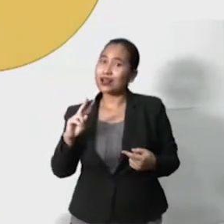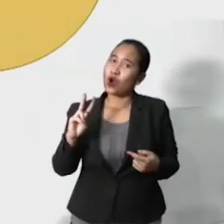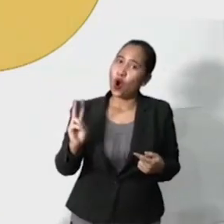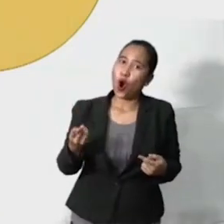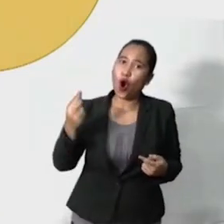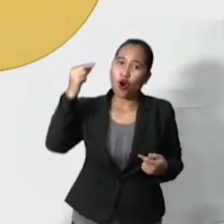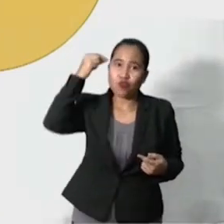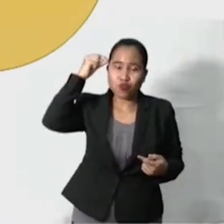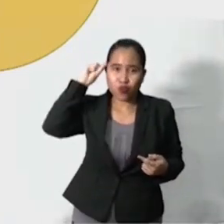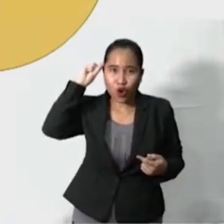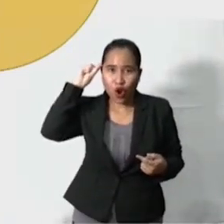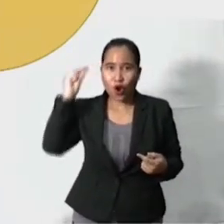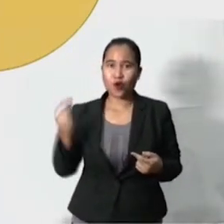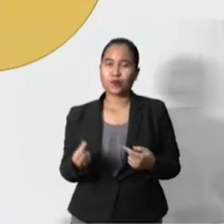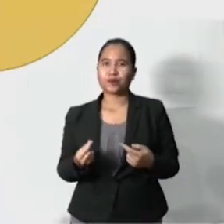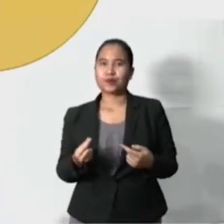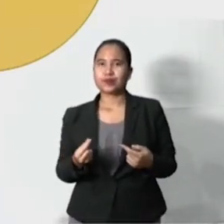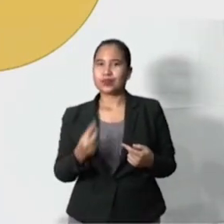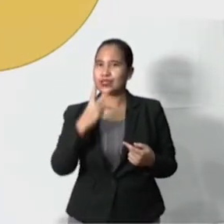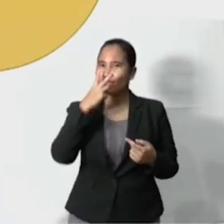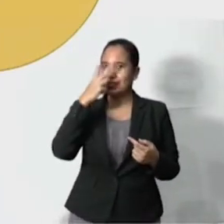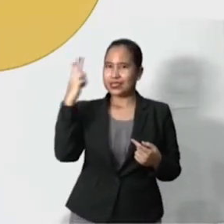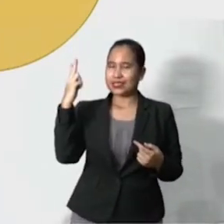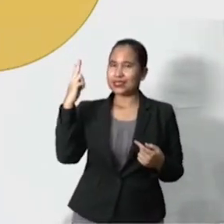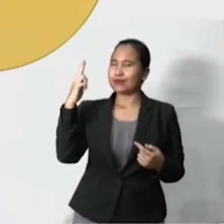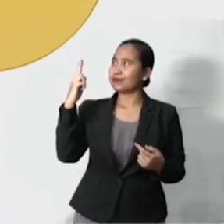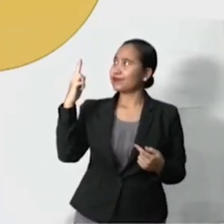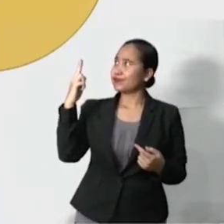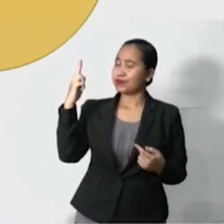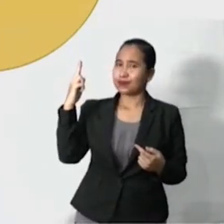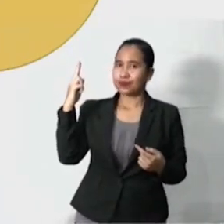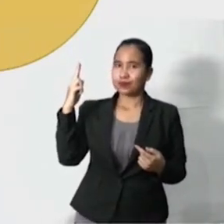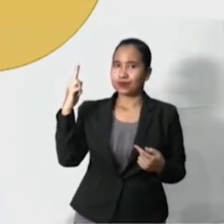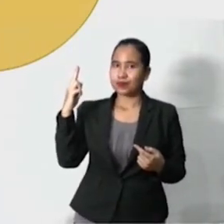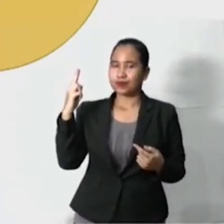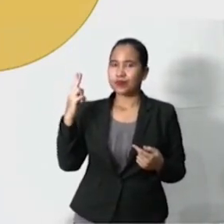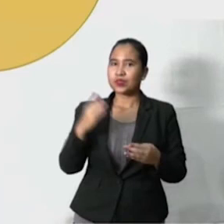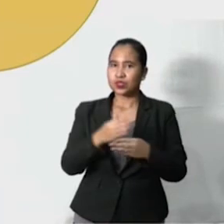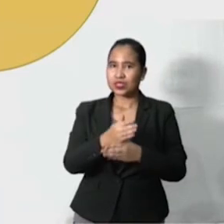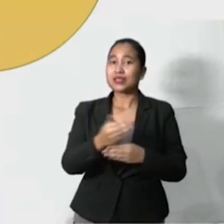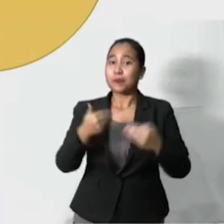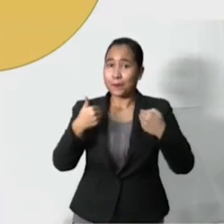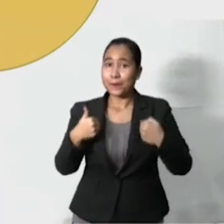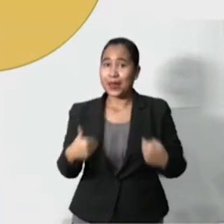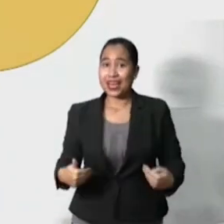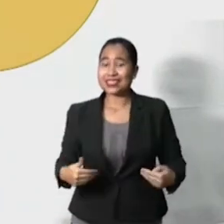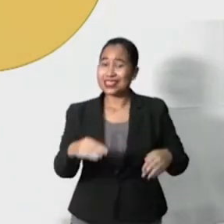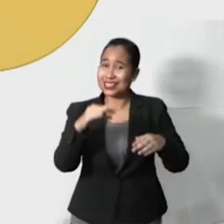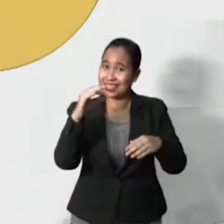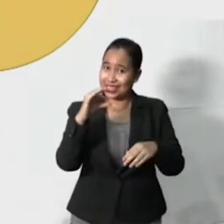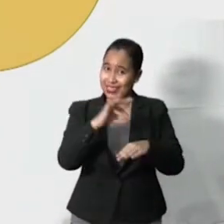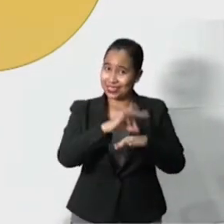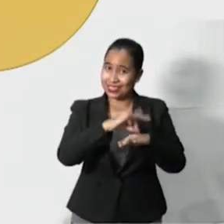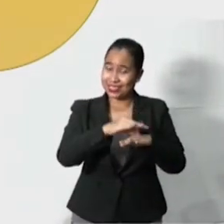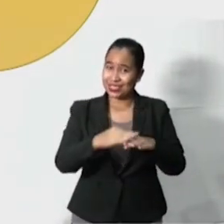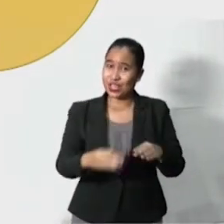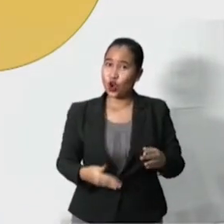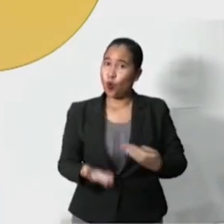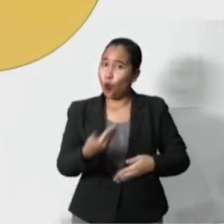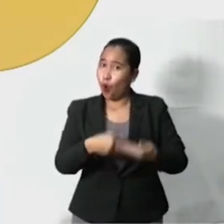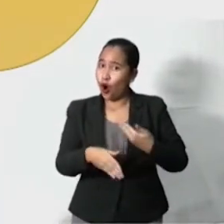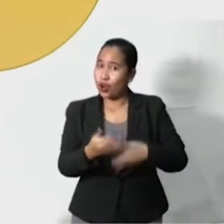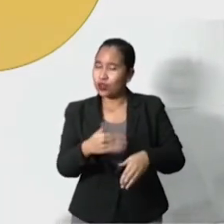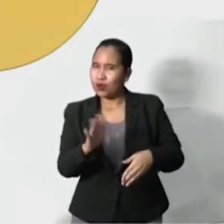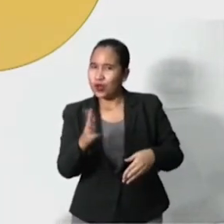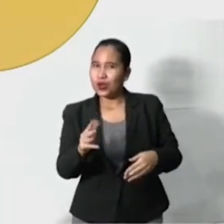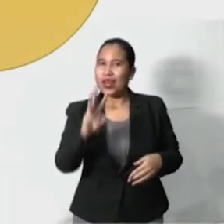bijna over het geheel is gekomen. En nog steeds de mensen die het meest ziek worden zijn de mensen tussen